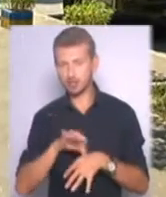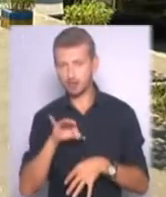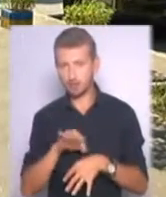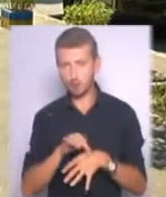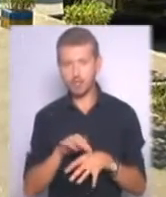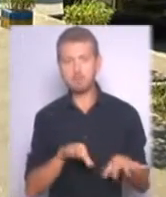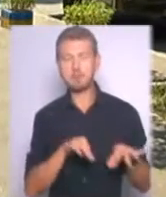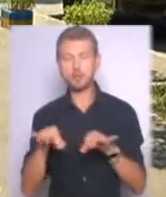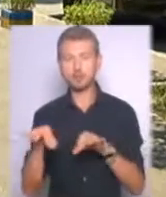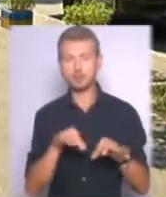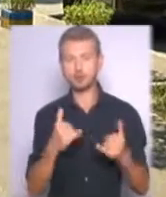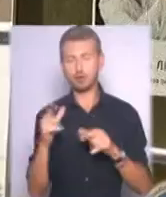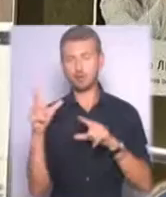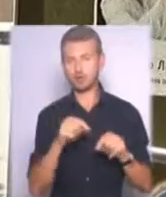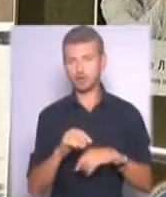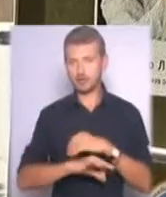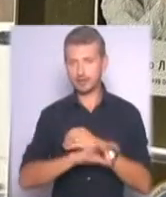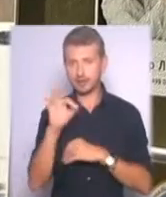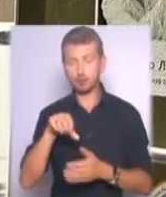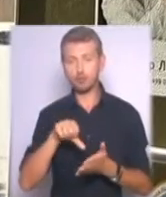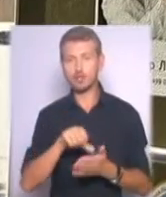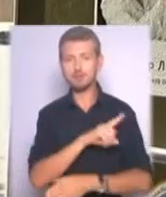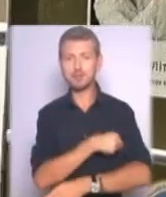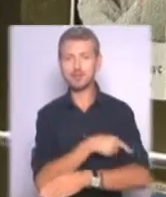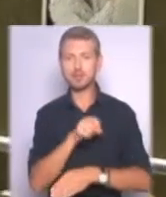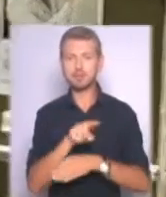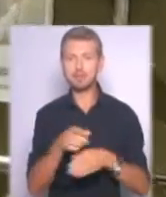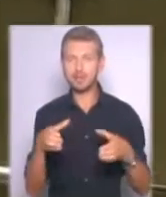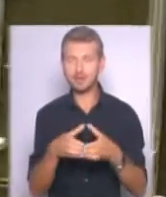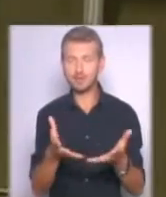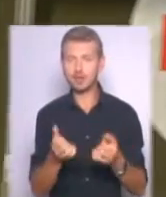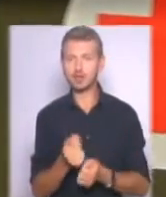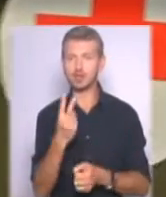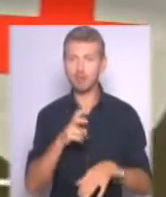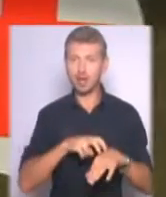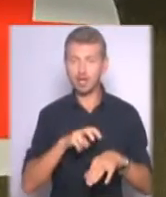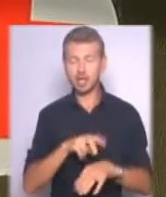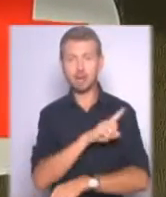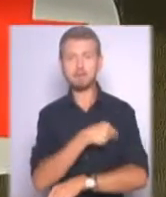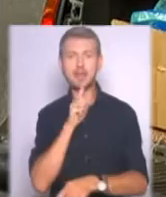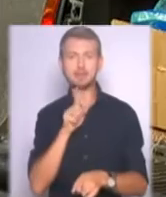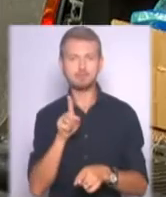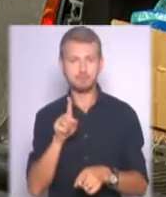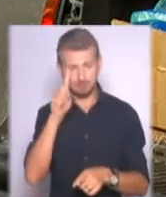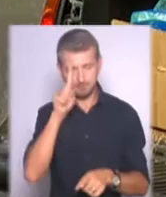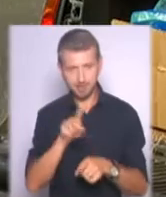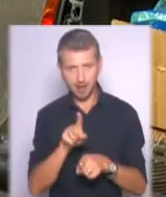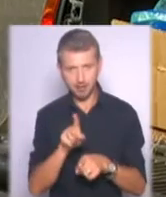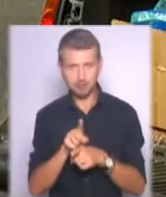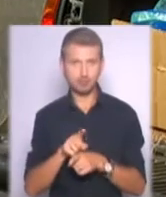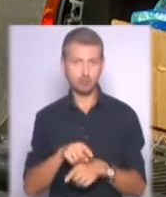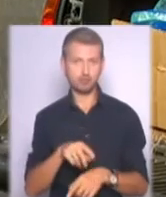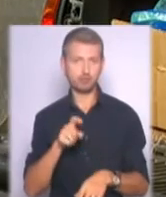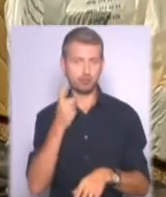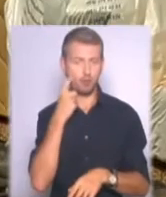пункт сьогодні вирушив на схід. Участь у медичній місії взяли двоє лікарів та медбрат-стоматолог. Спершу медики